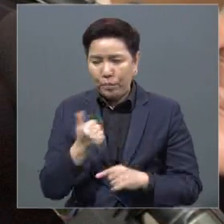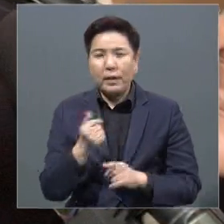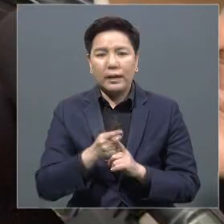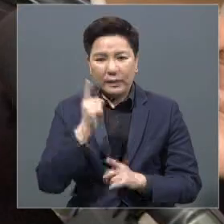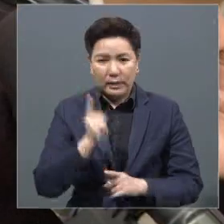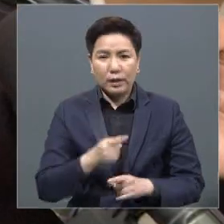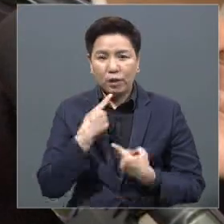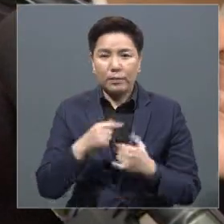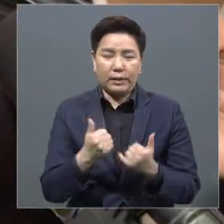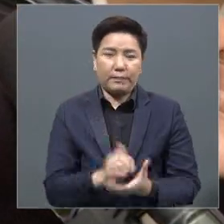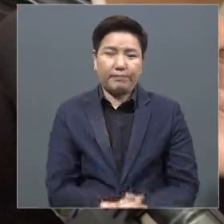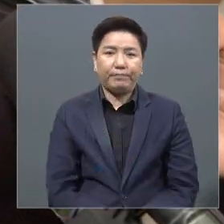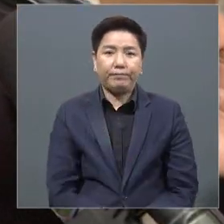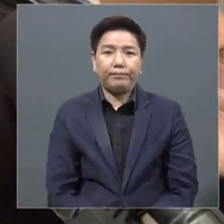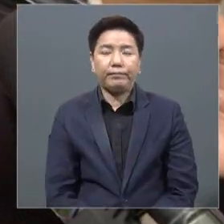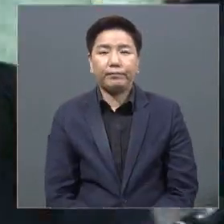จริงแล้วกันนะ